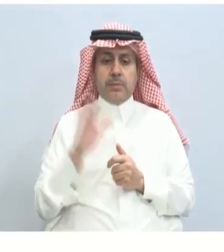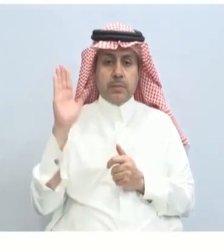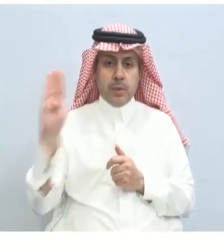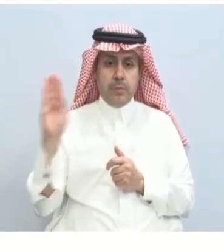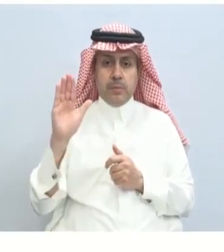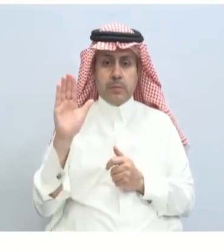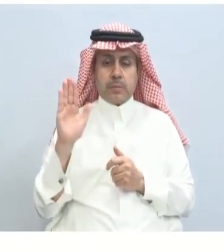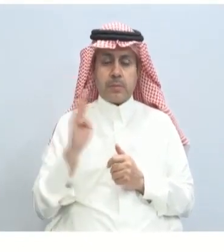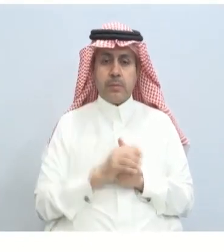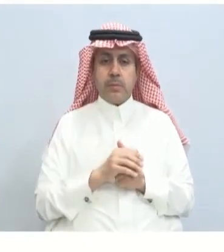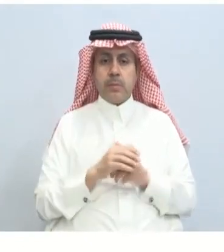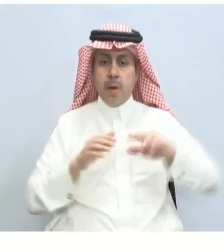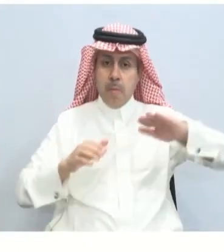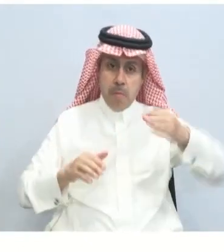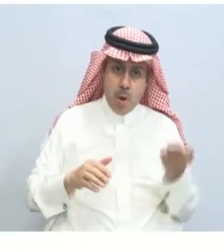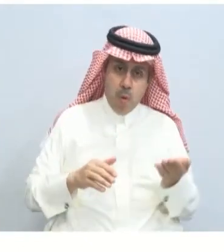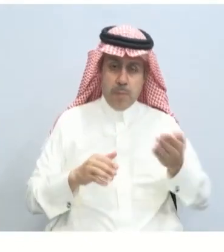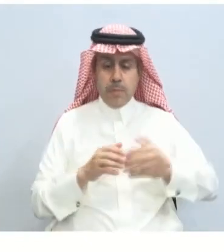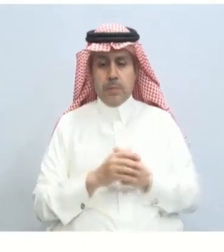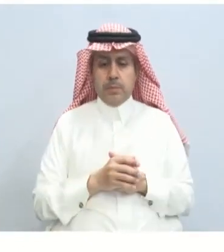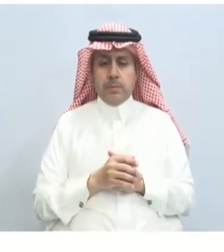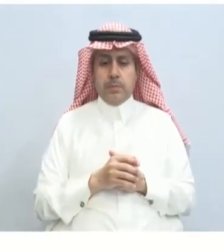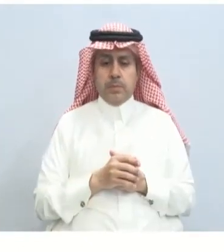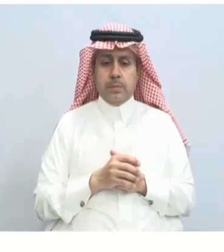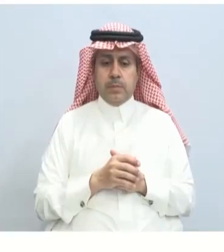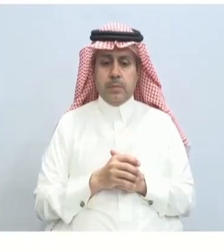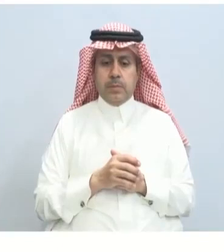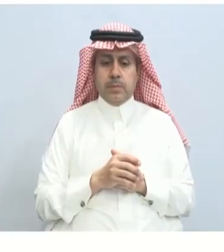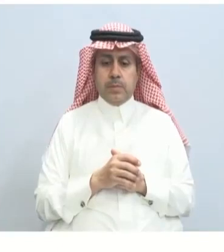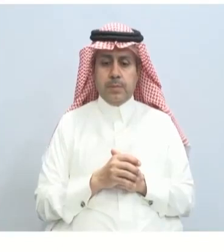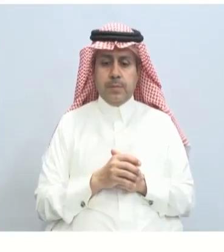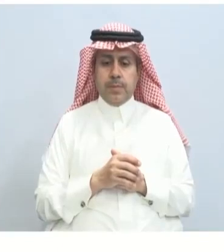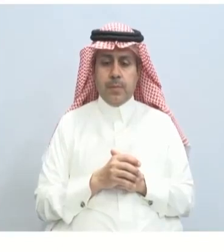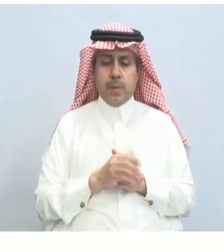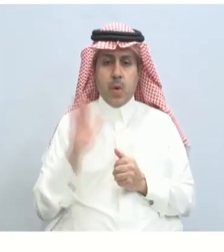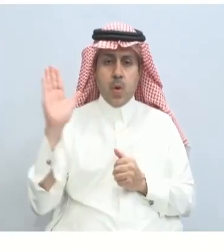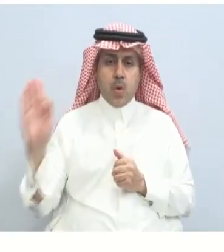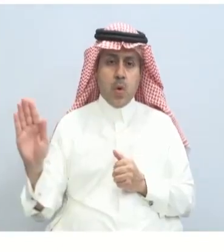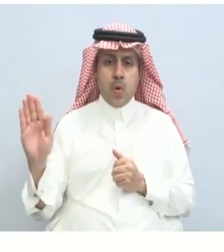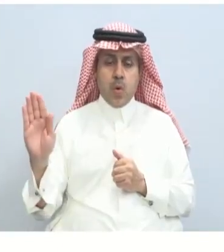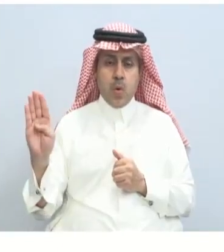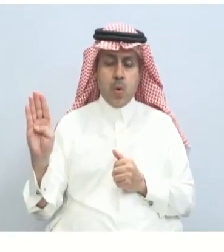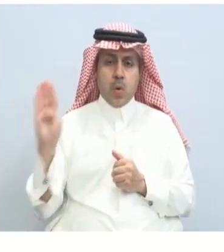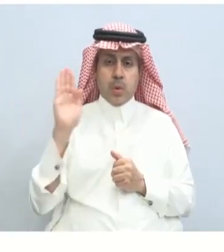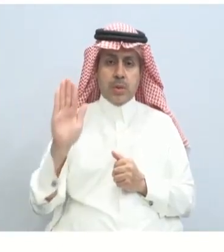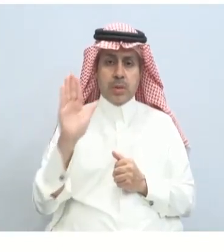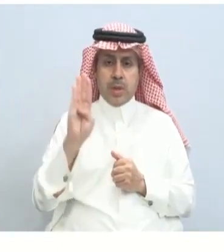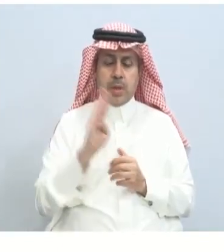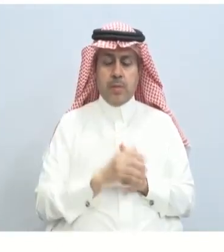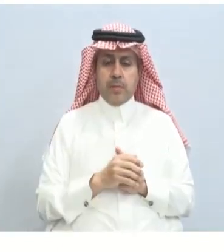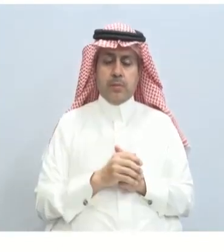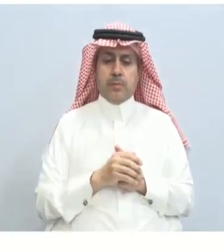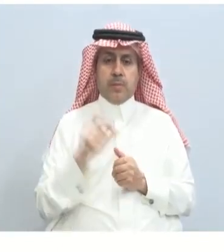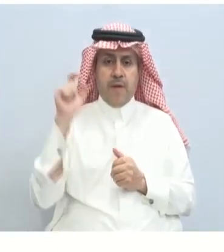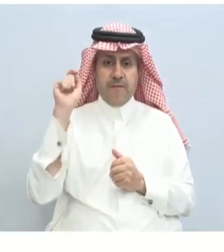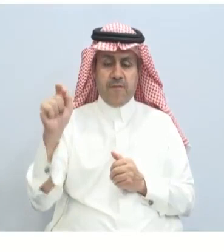عباره عن مقلوب الساين وبالتالي راح اقول ان ساين ثيتا او ان الكوسيك ليتا كوسيك